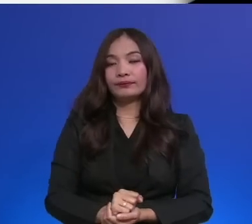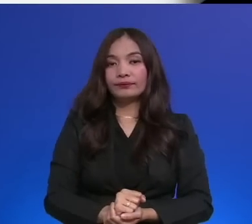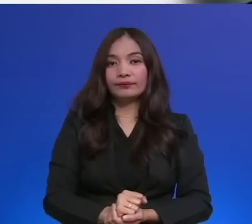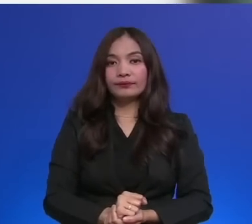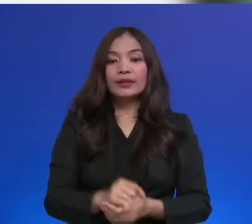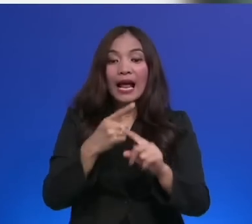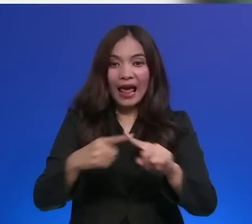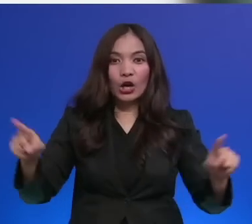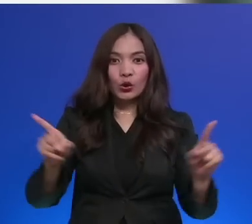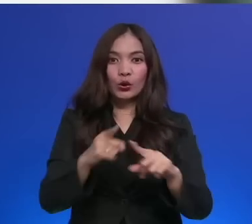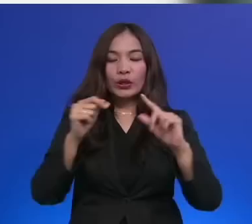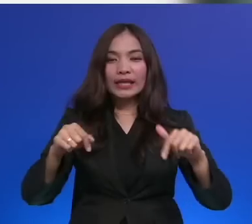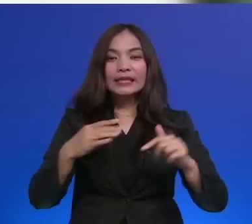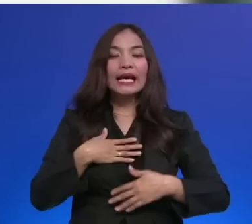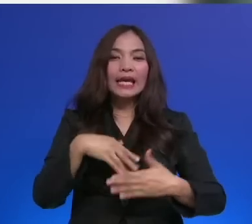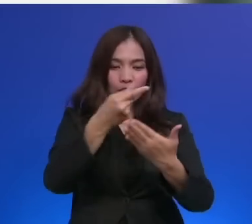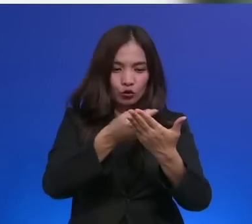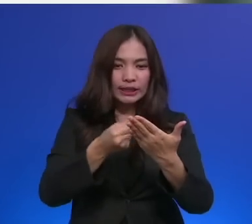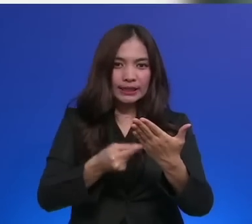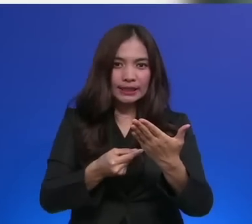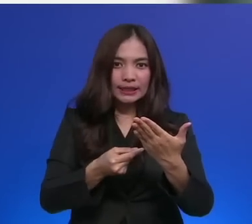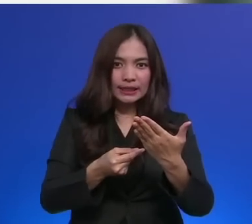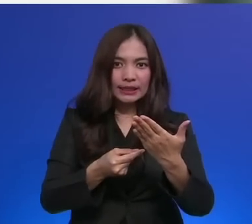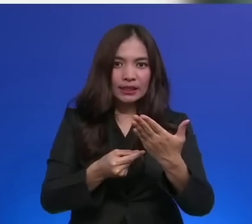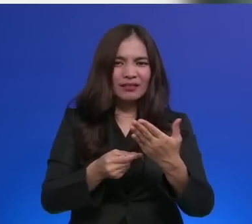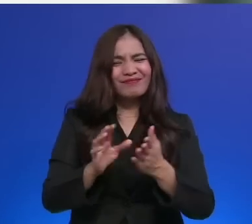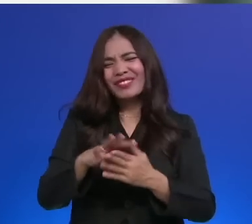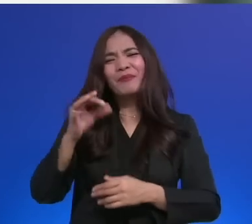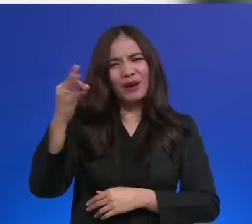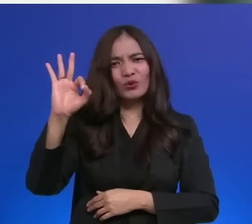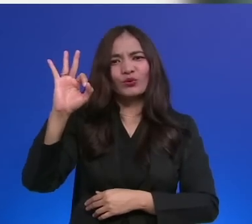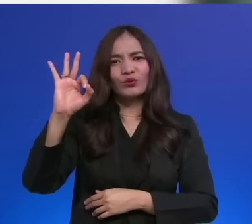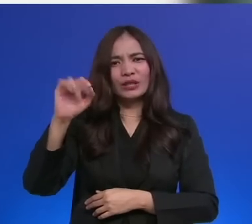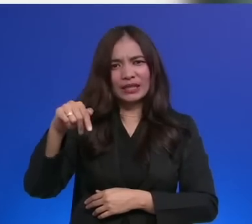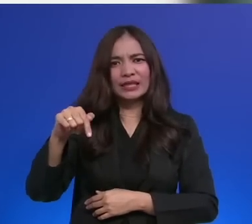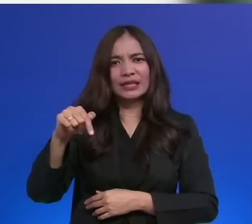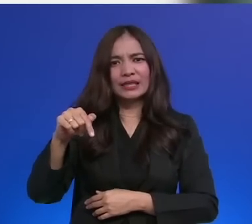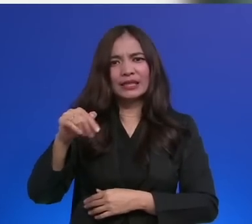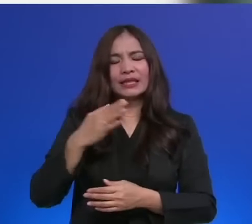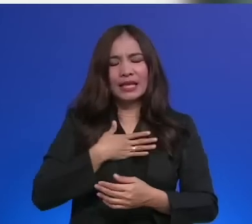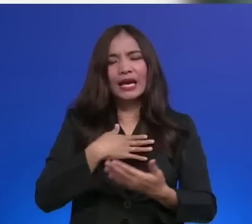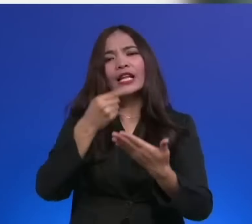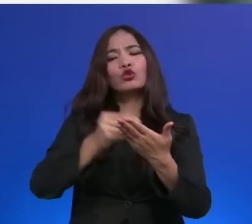Lagu ini saya juga tulis belum lama juga sebenarnya.